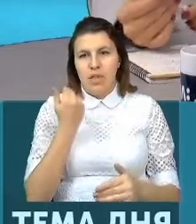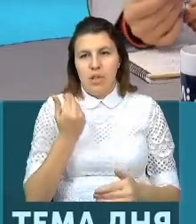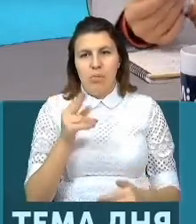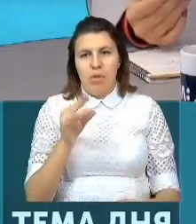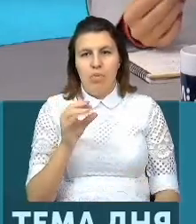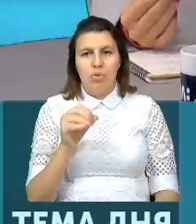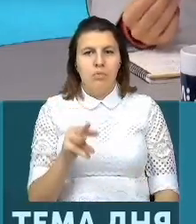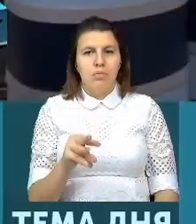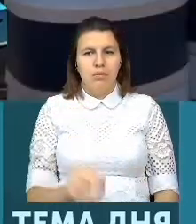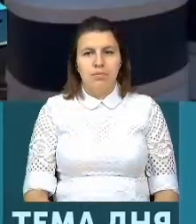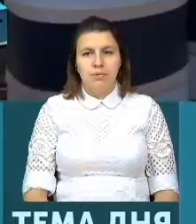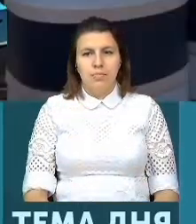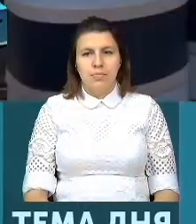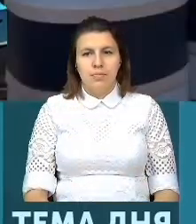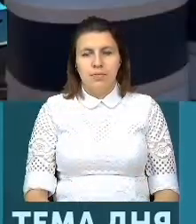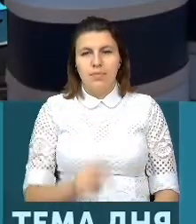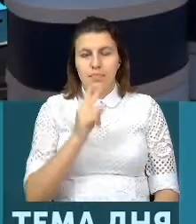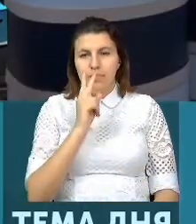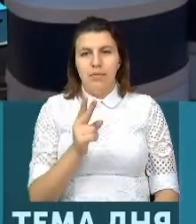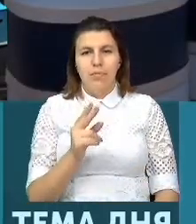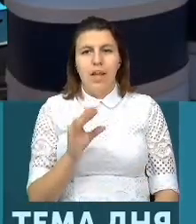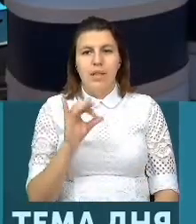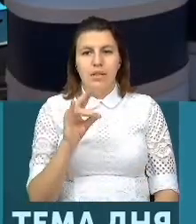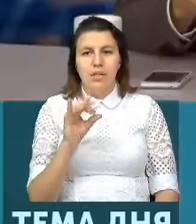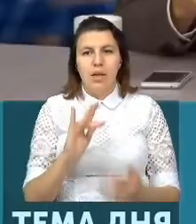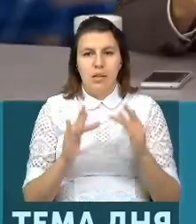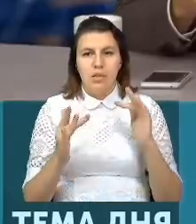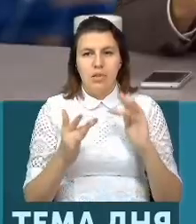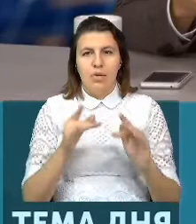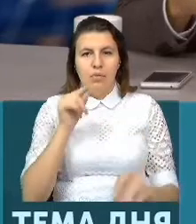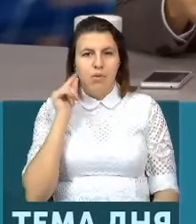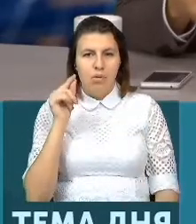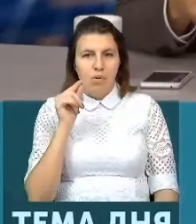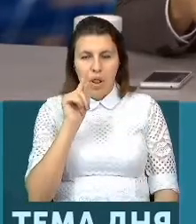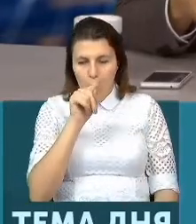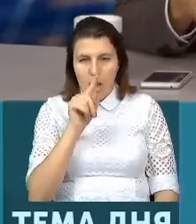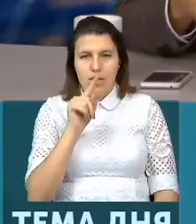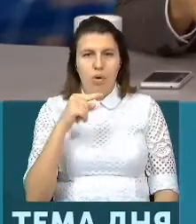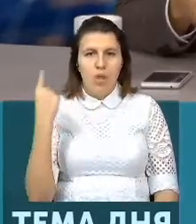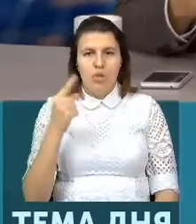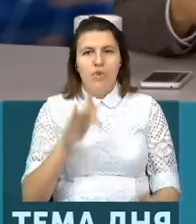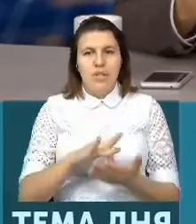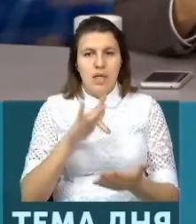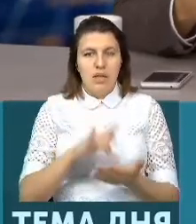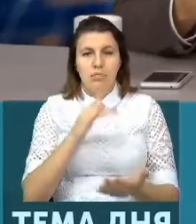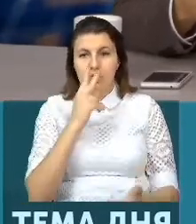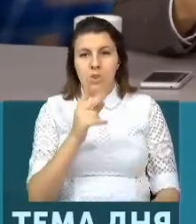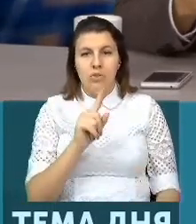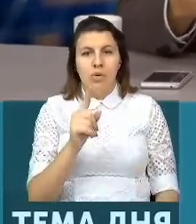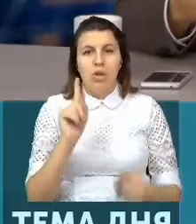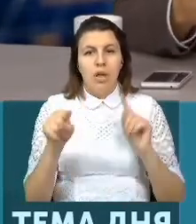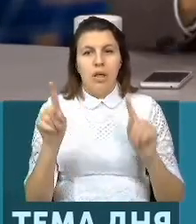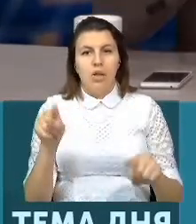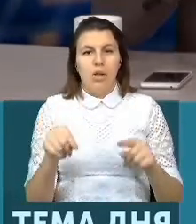Пане Віталію, от дивіться, на сайті Луганського обласного центру народної творчості зазначено, що у Лисичанську є декілька палаців культури, і зазначено, що